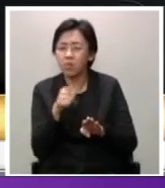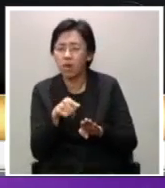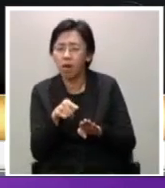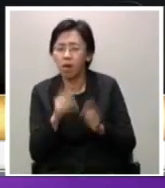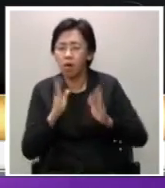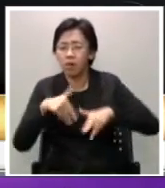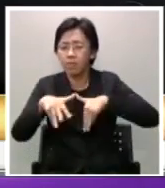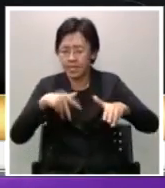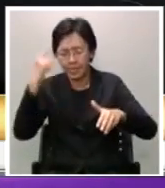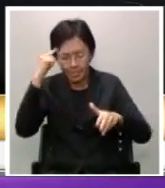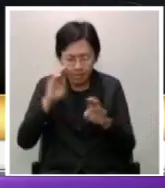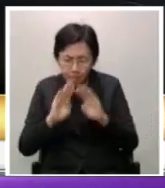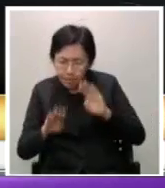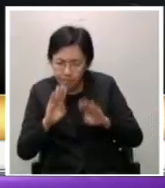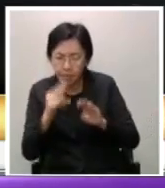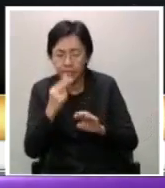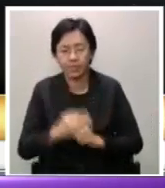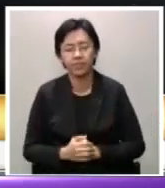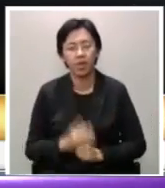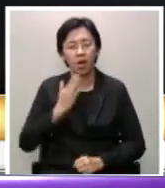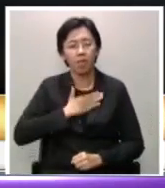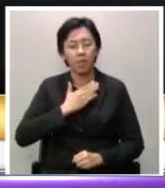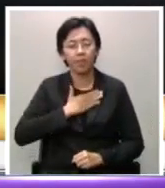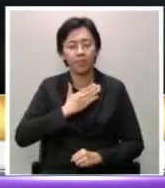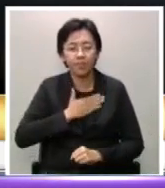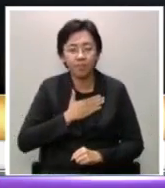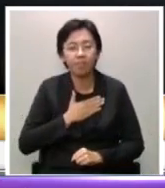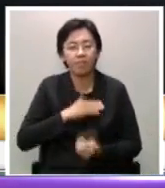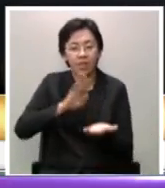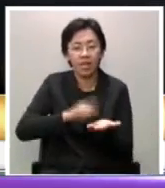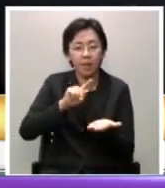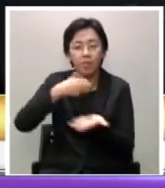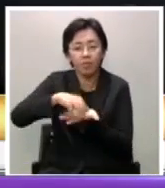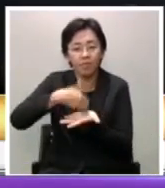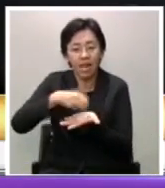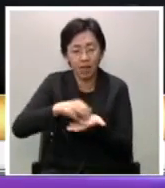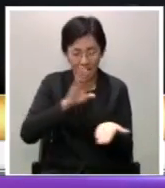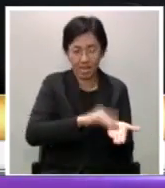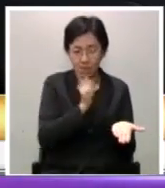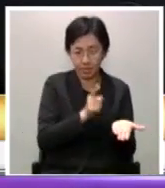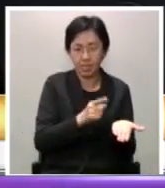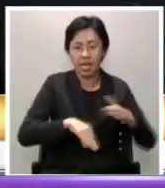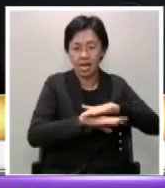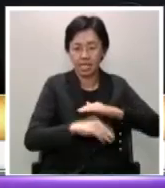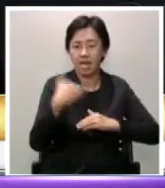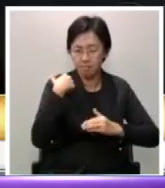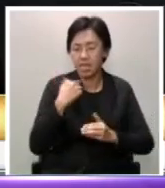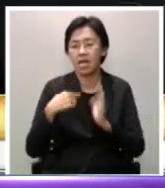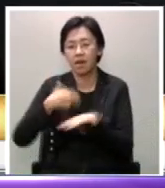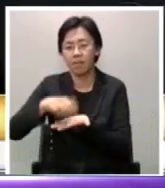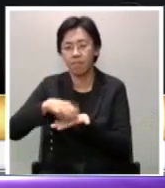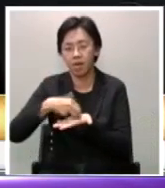ชนทุกคนได้เปรียบเทียบดูนะผมก็ใช้ข้อเท็จจริงมาพูดกับท่านนะมีหลักฐานทุกประการน